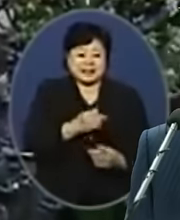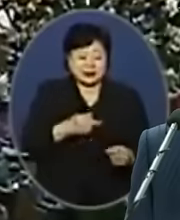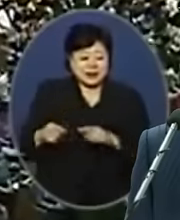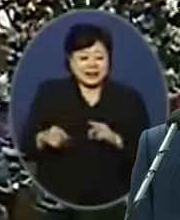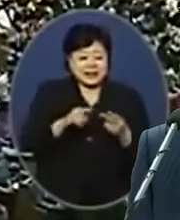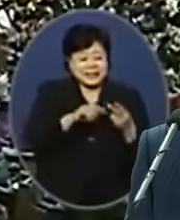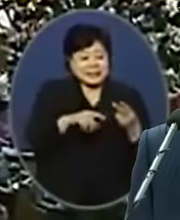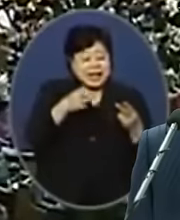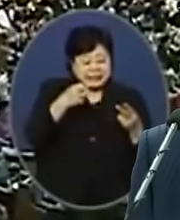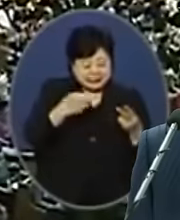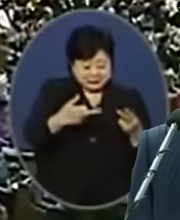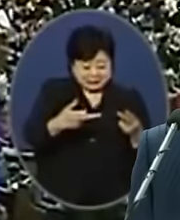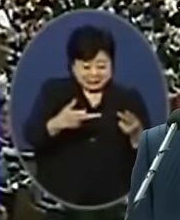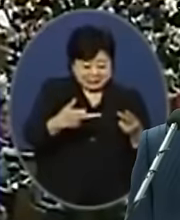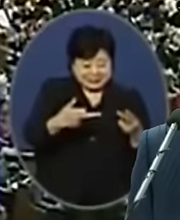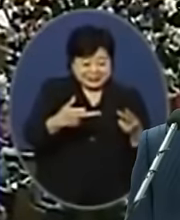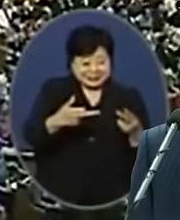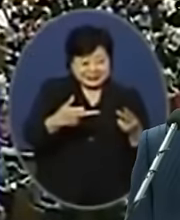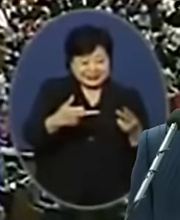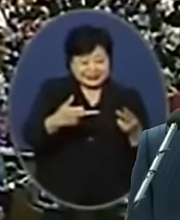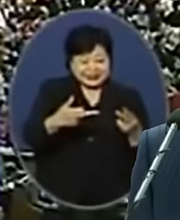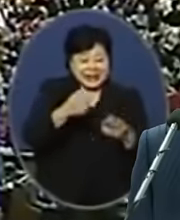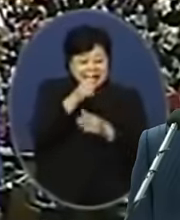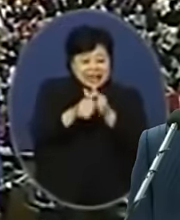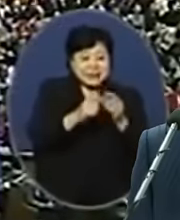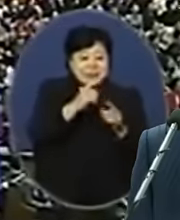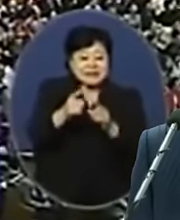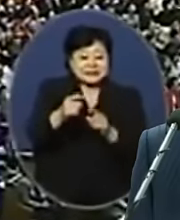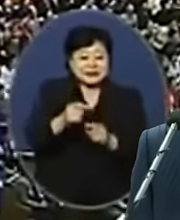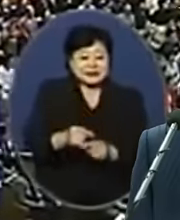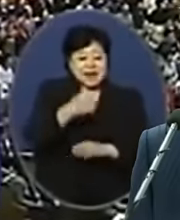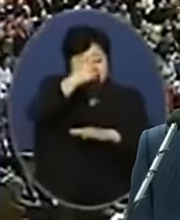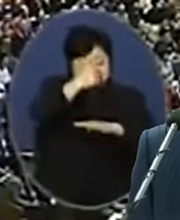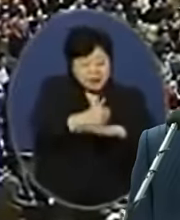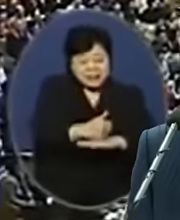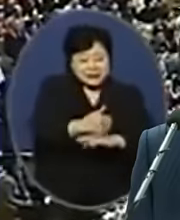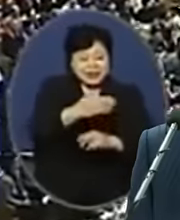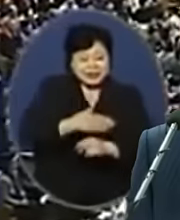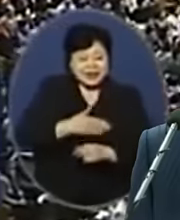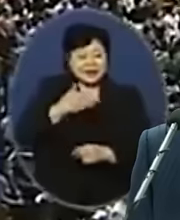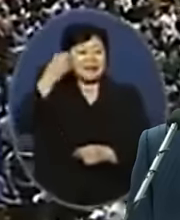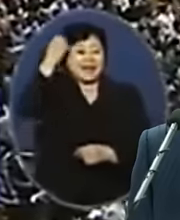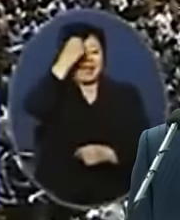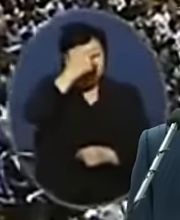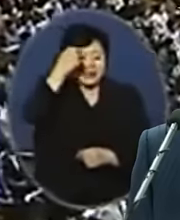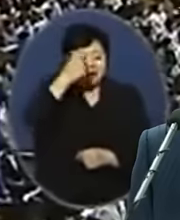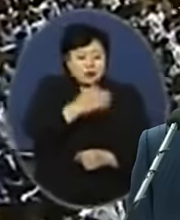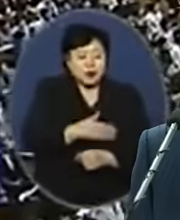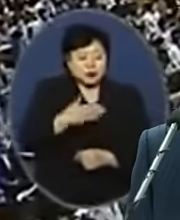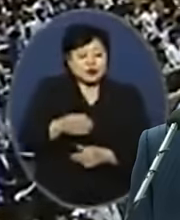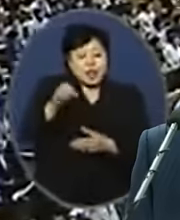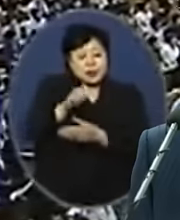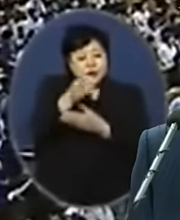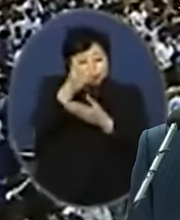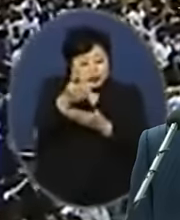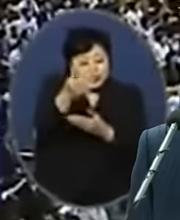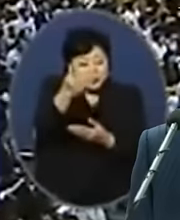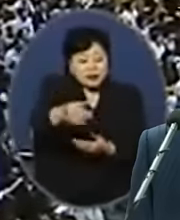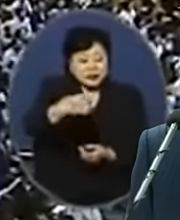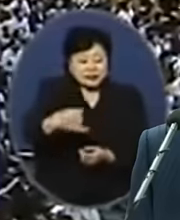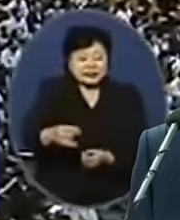2장 17절 우리 다 같이 한번 읽어보십시다. 하나님이 말씀하시기를 말세 내가 내 영을 모든 육체에